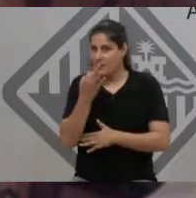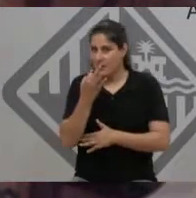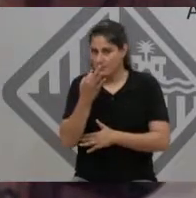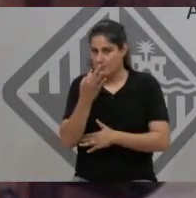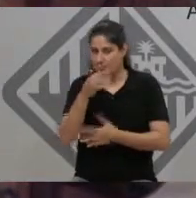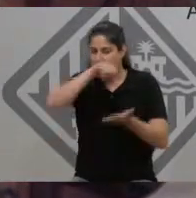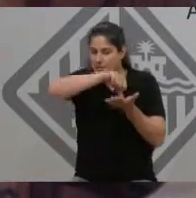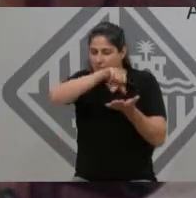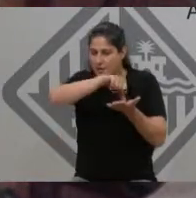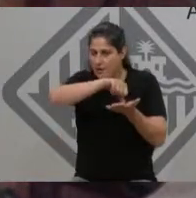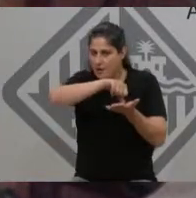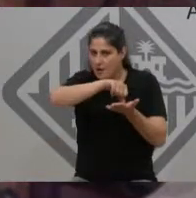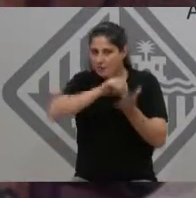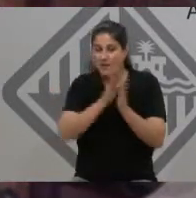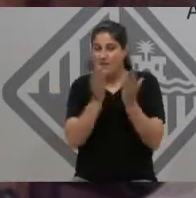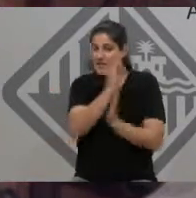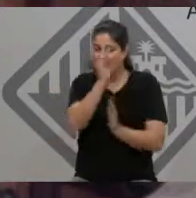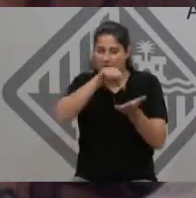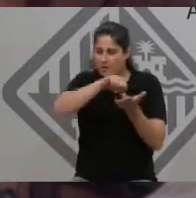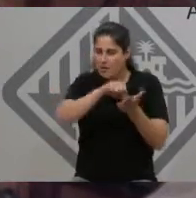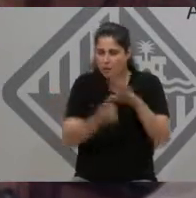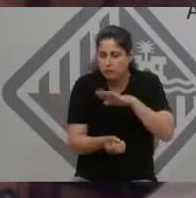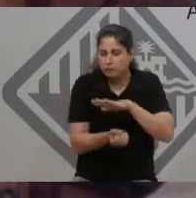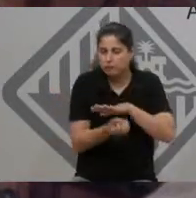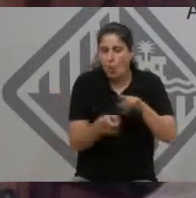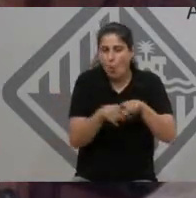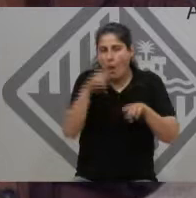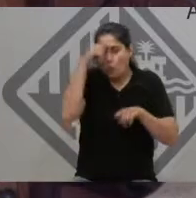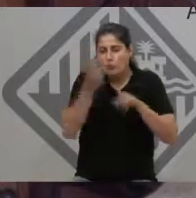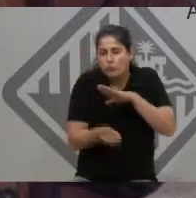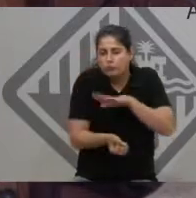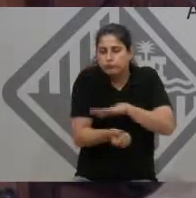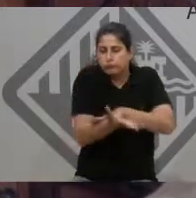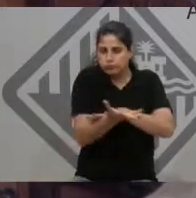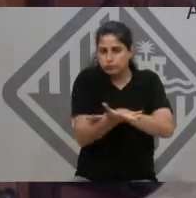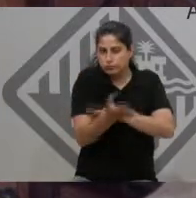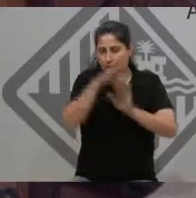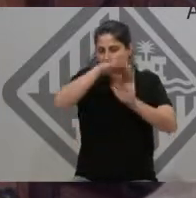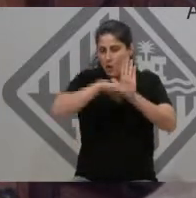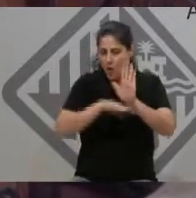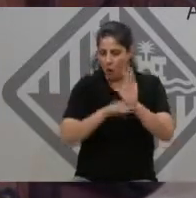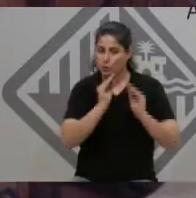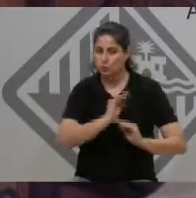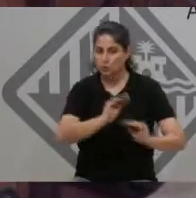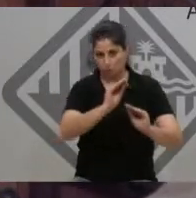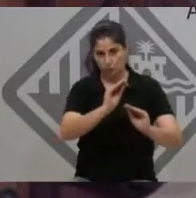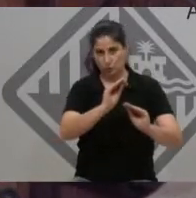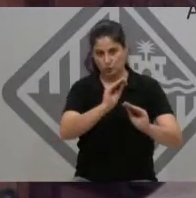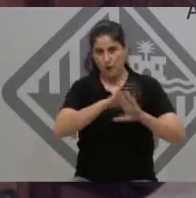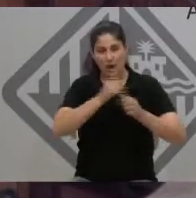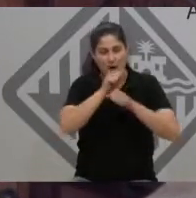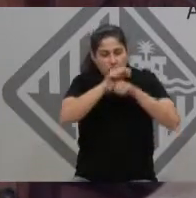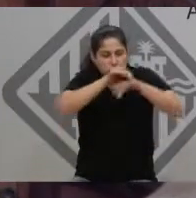autèntics centres, les biblioteques, generadors de cultura, amb una programació pròpia i que arribi a tota